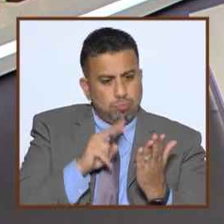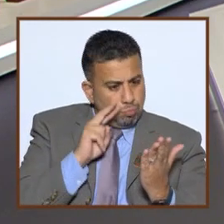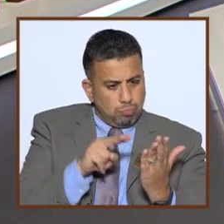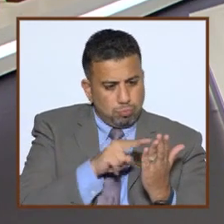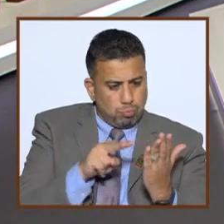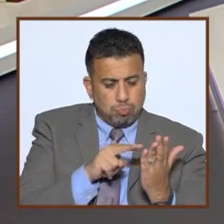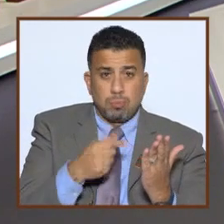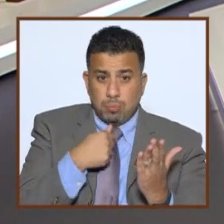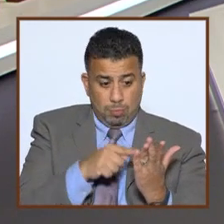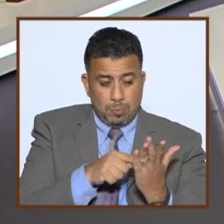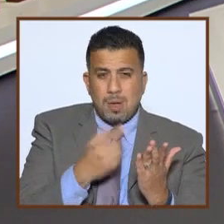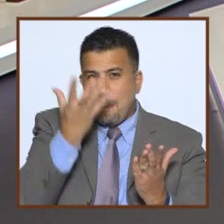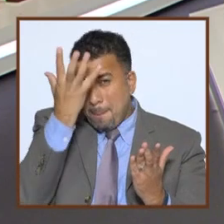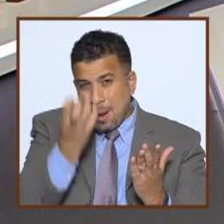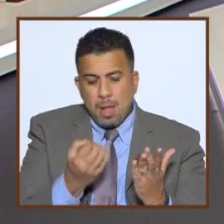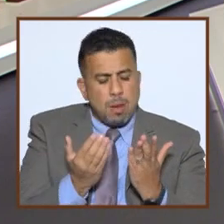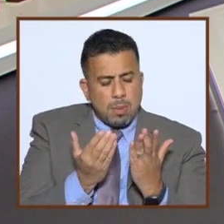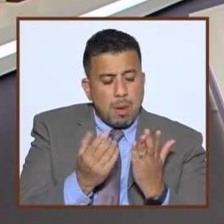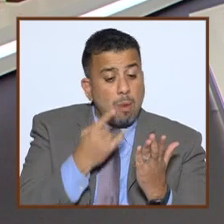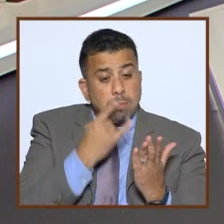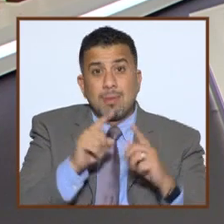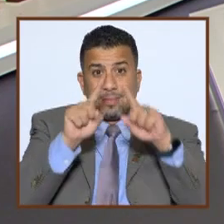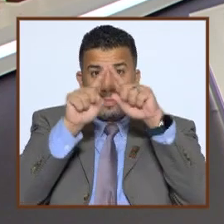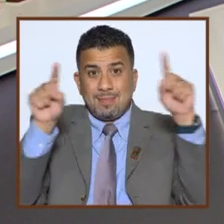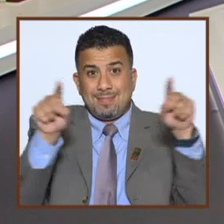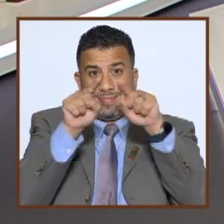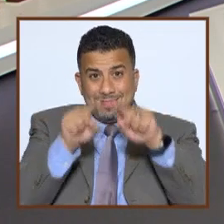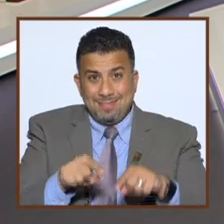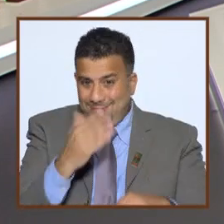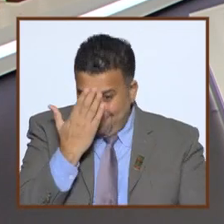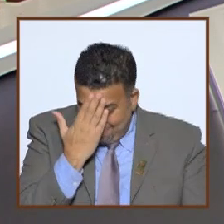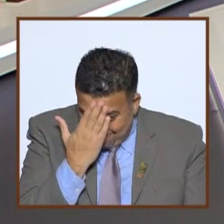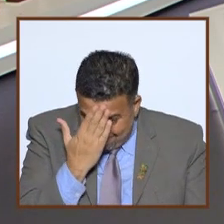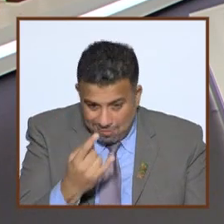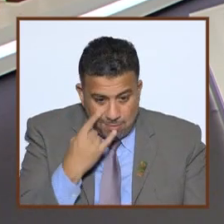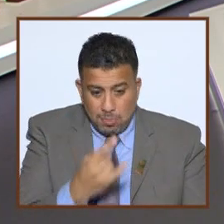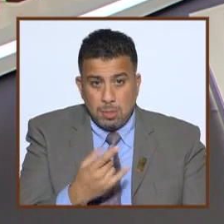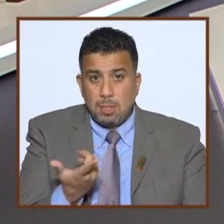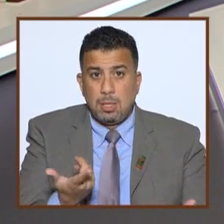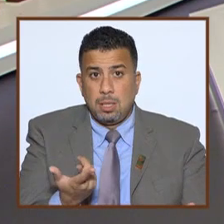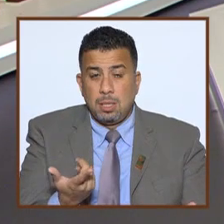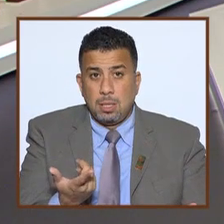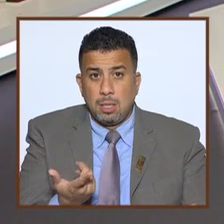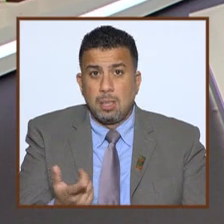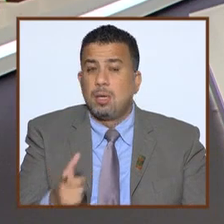سجود سجود التلاوه وانا في الصلاه